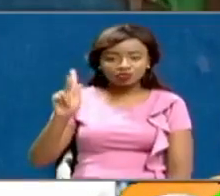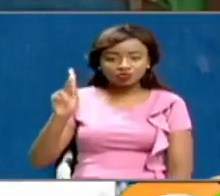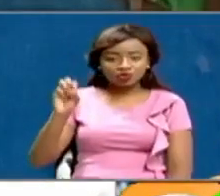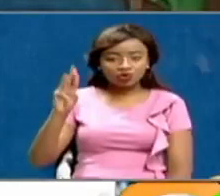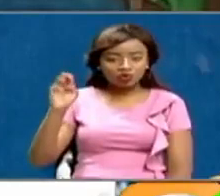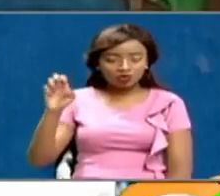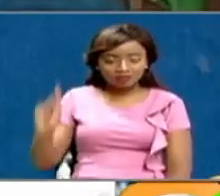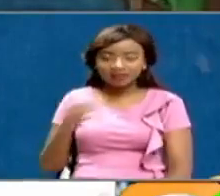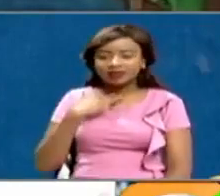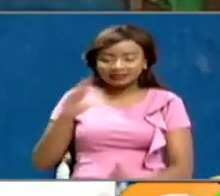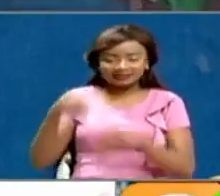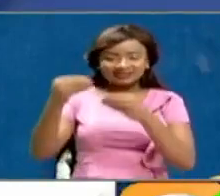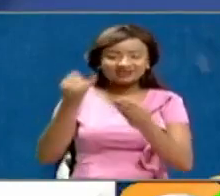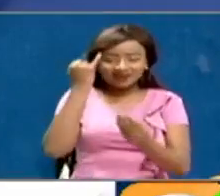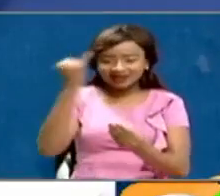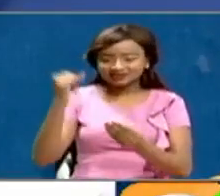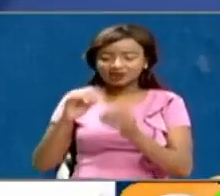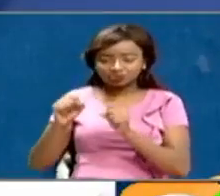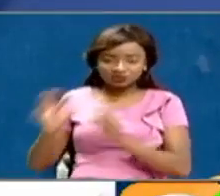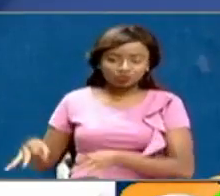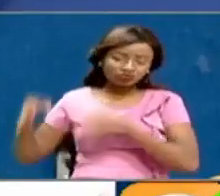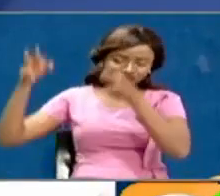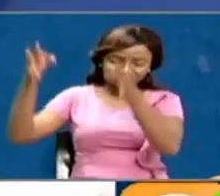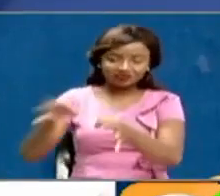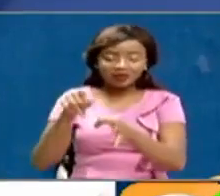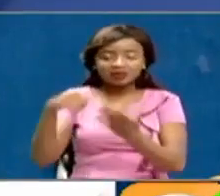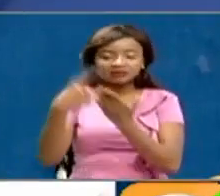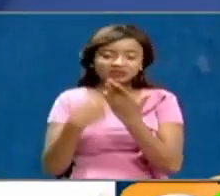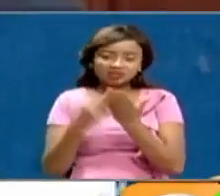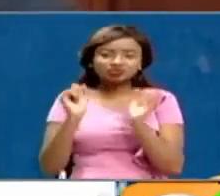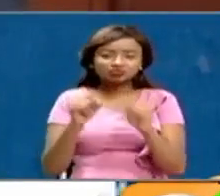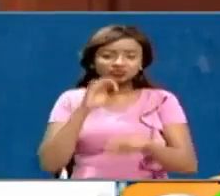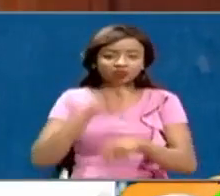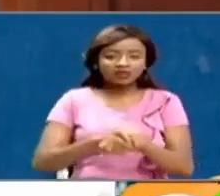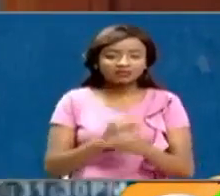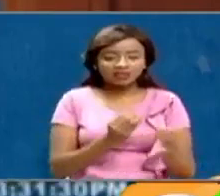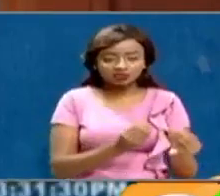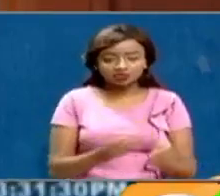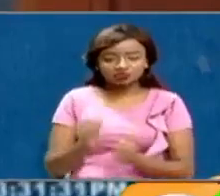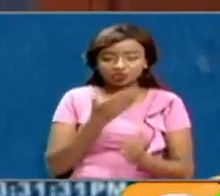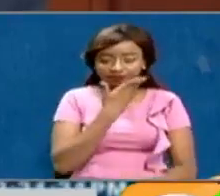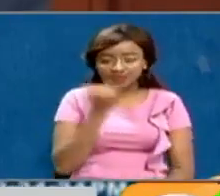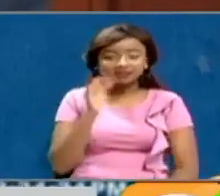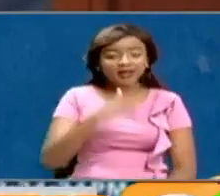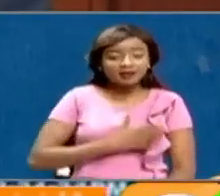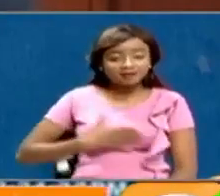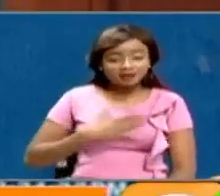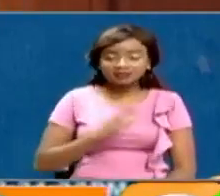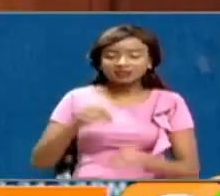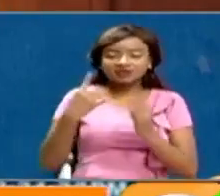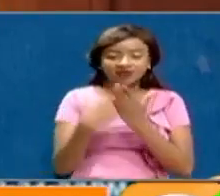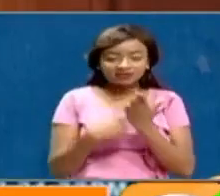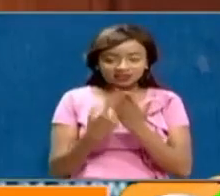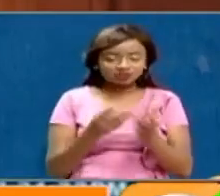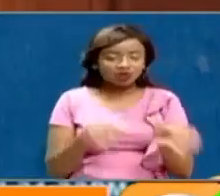ya kuahirisha kikao ili kutoa nafasi ya kusaka mwafaka kati ya pande pinzani. Let's give dialogue one more chance.